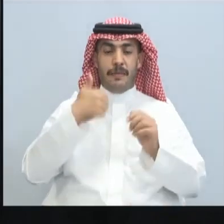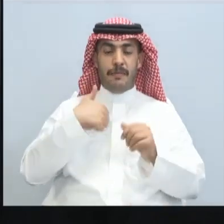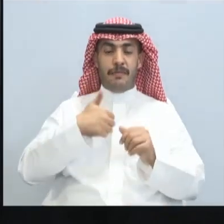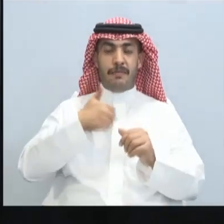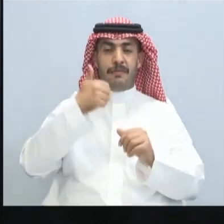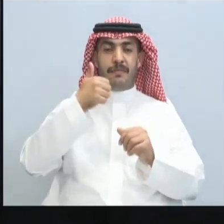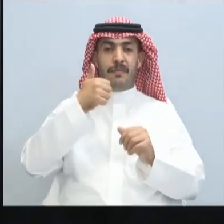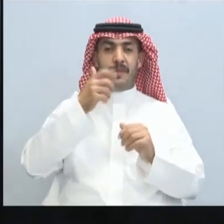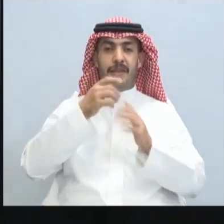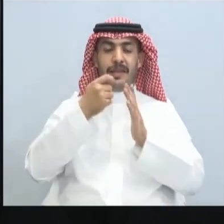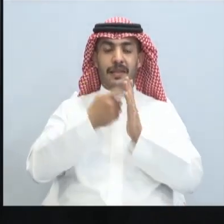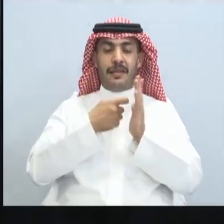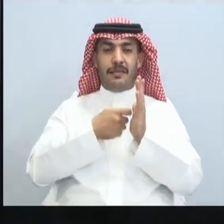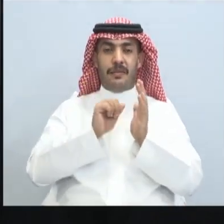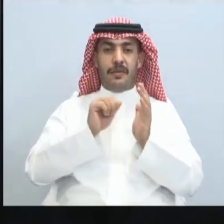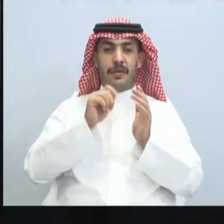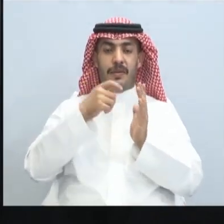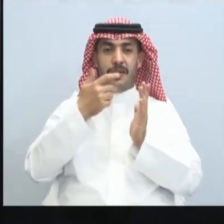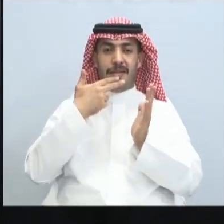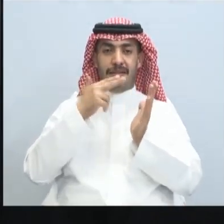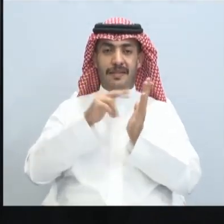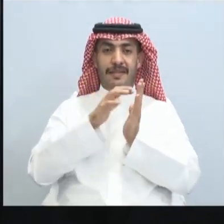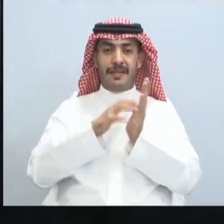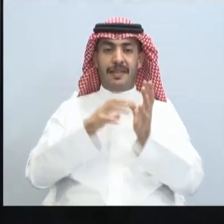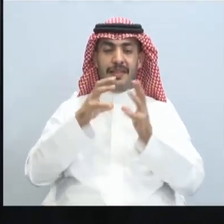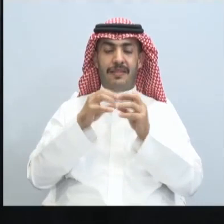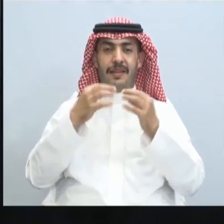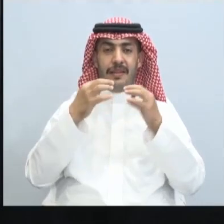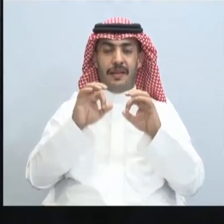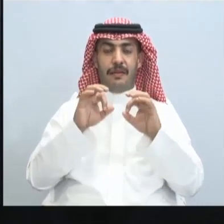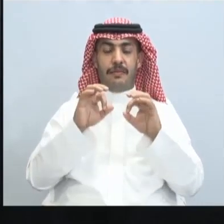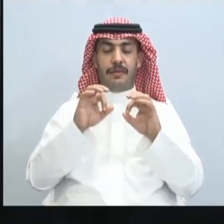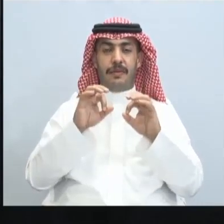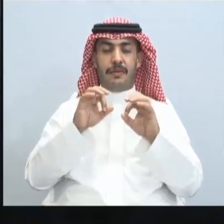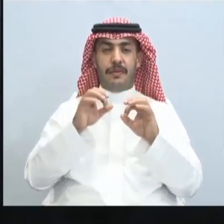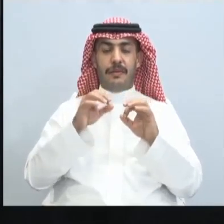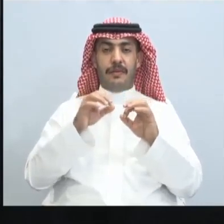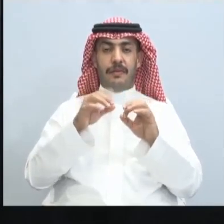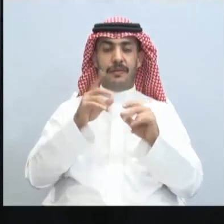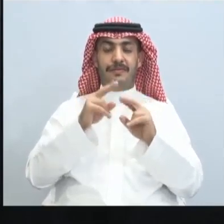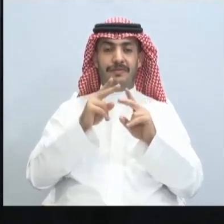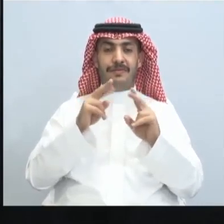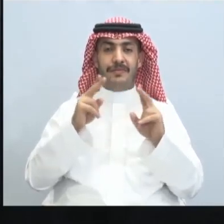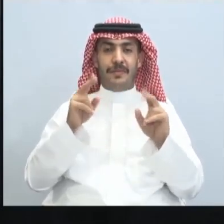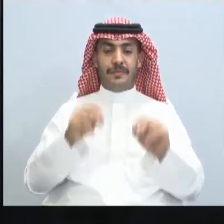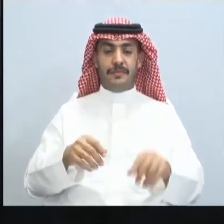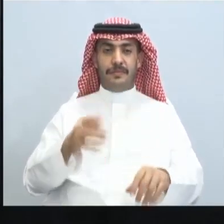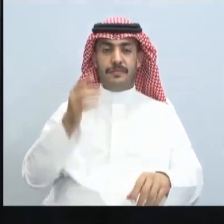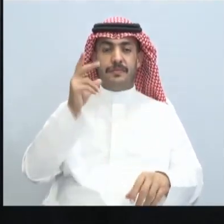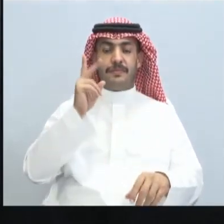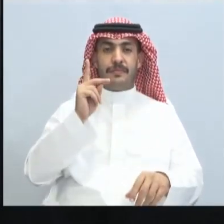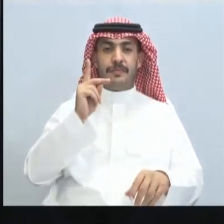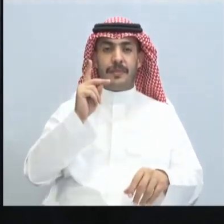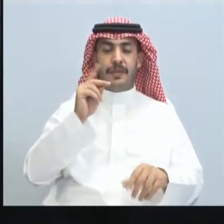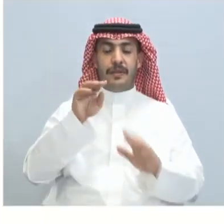معرفه الكتابه من لغه الكتابه من تفاصيل ايضا الكتابه وذكرنا عده نقاط من طلبات اخيرا ذكرنا